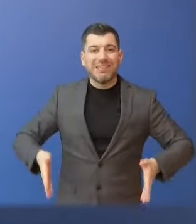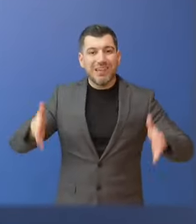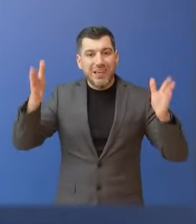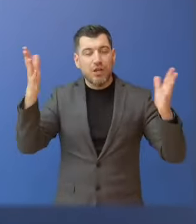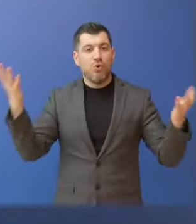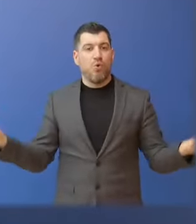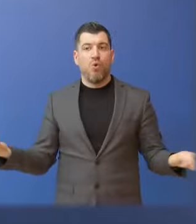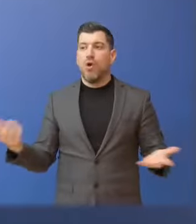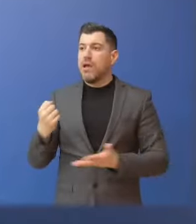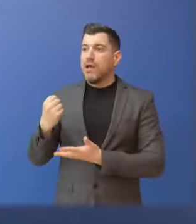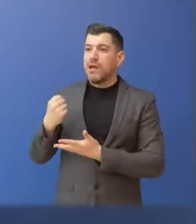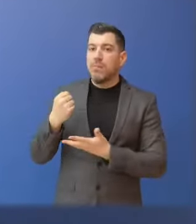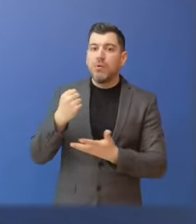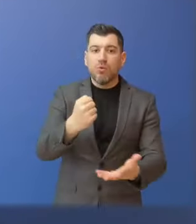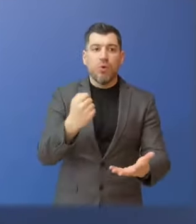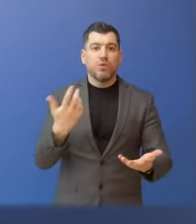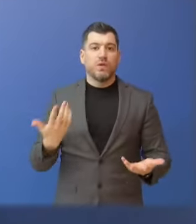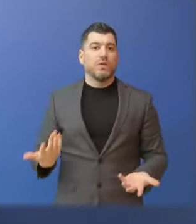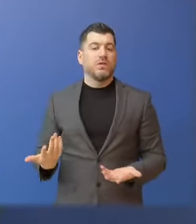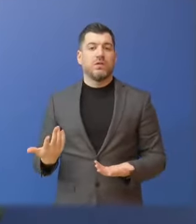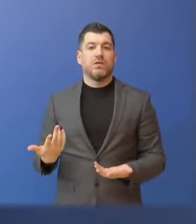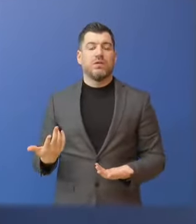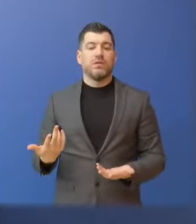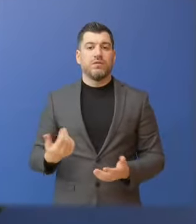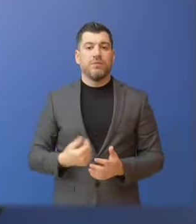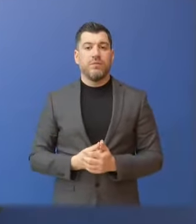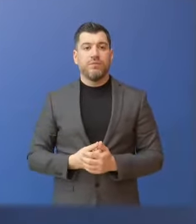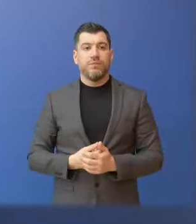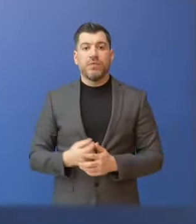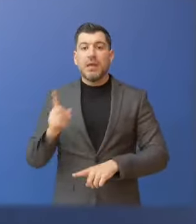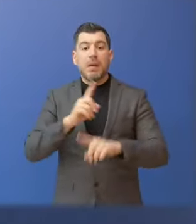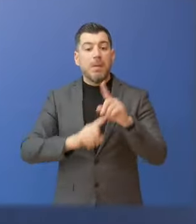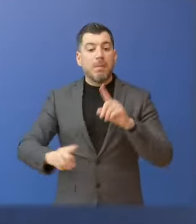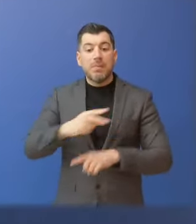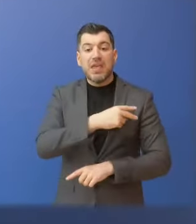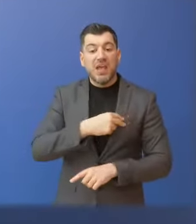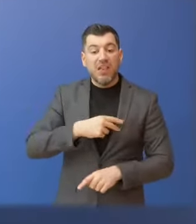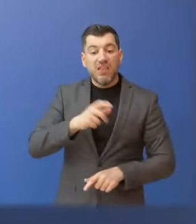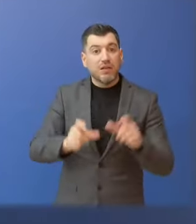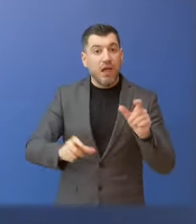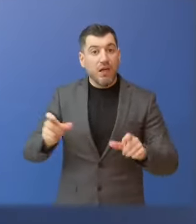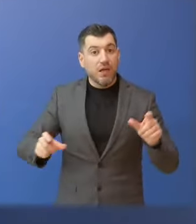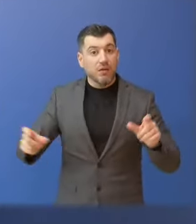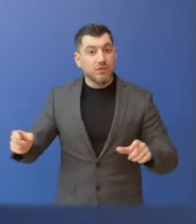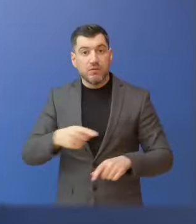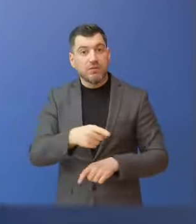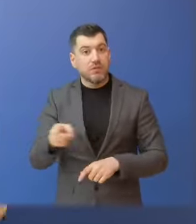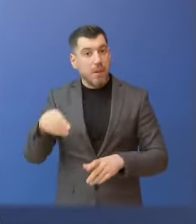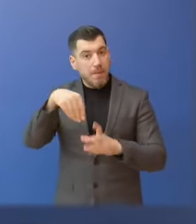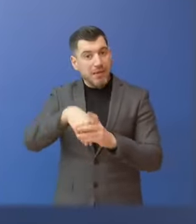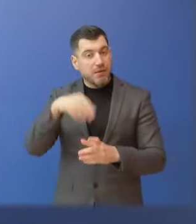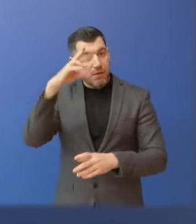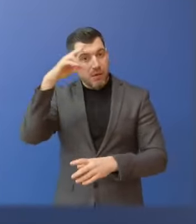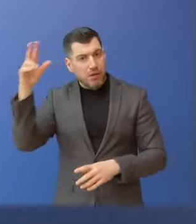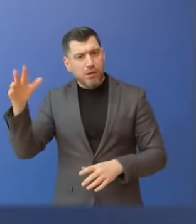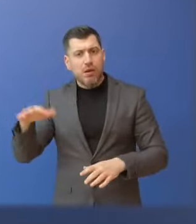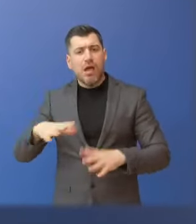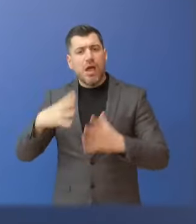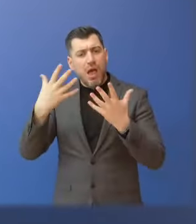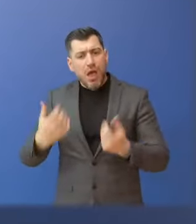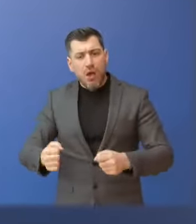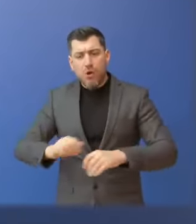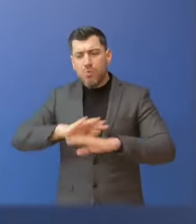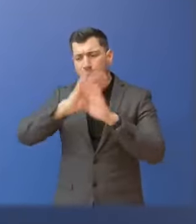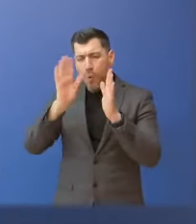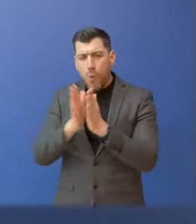ως προς τη χρηματοδότηση και ως προς το καθηγητικό το επιστημονικό προσωπικό έχουν μπει τόσες δικλίδες ασφαλείας που ο φόβος